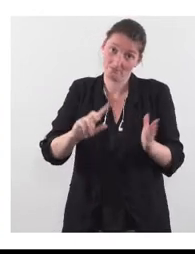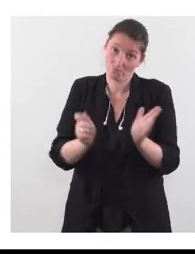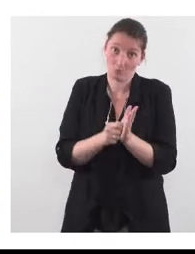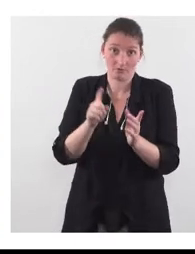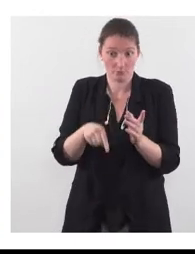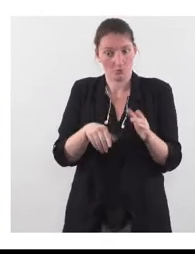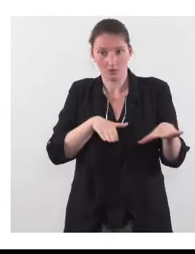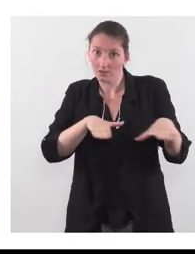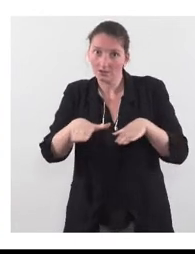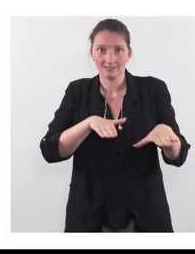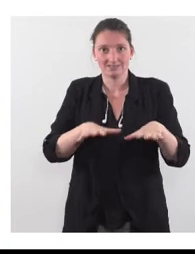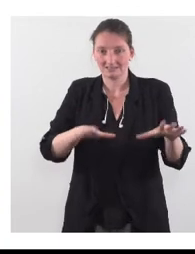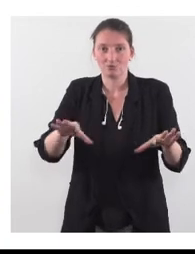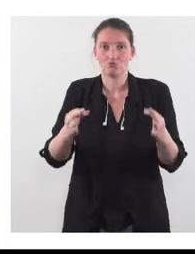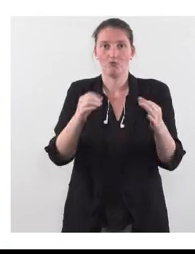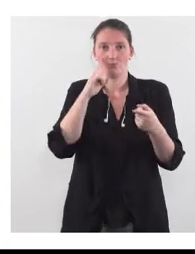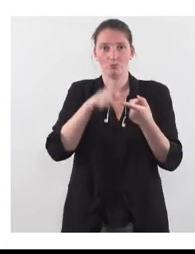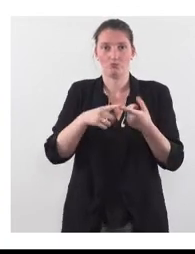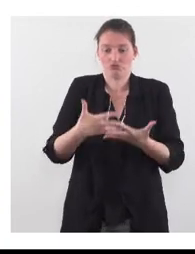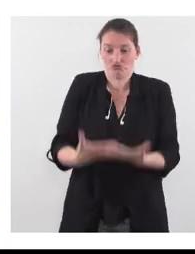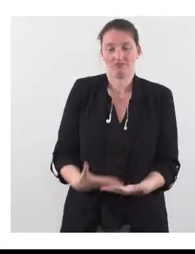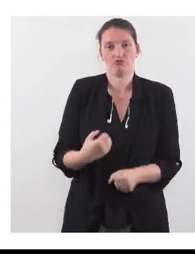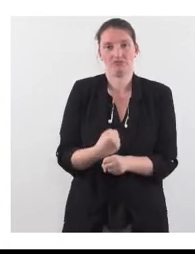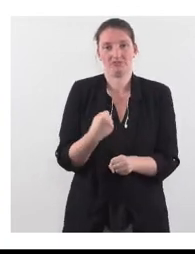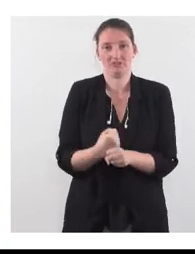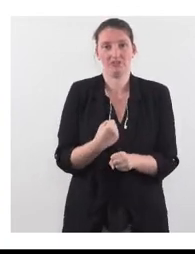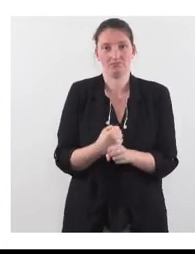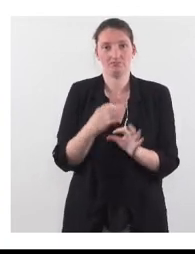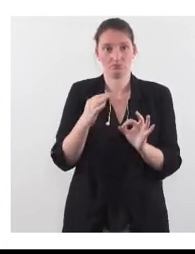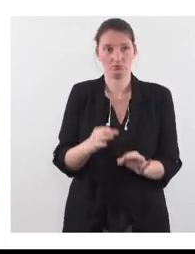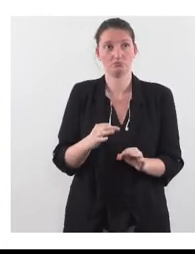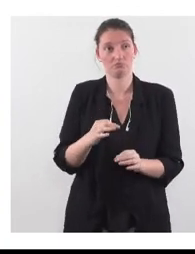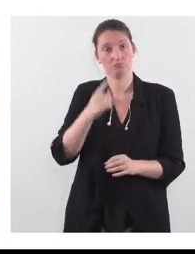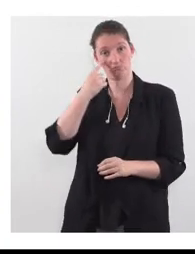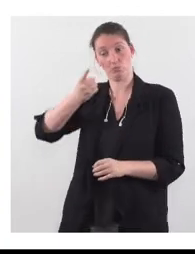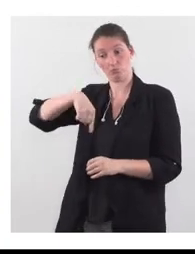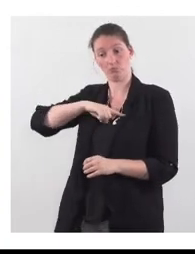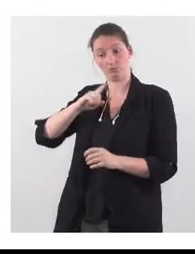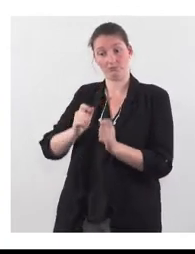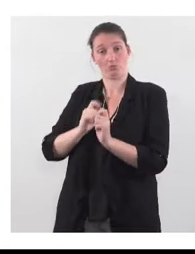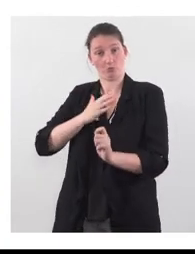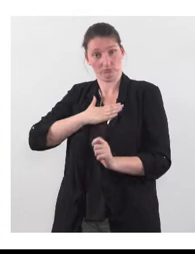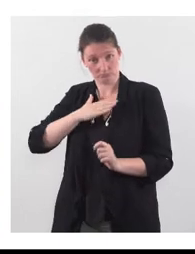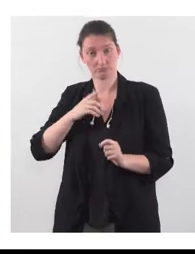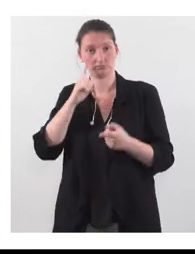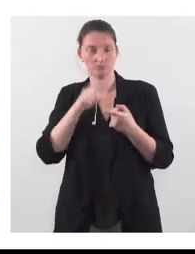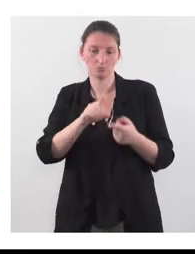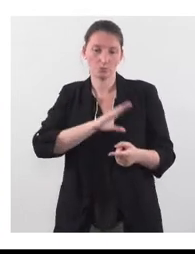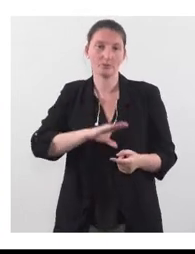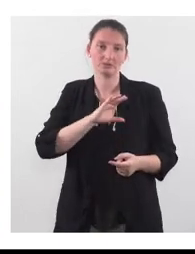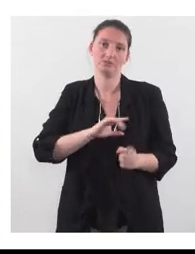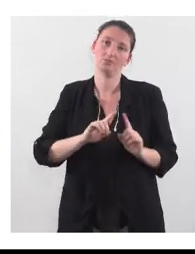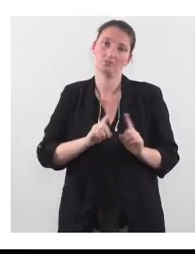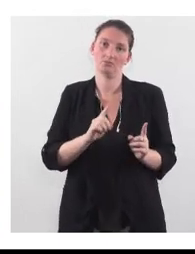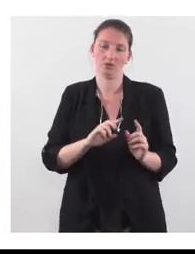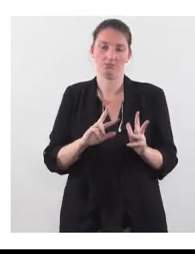des systèmes pour que la charge du travail soit prise en charge par nous-mêmes, pour éviter que le coût